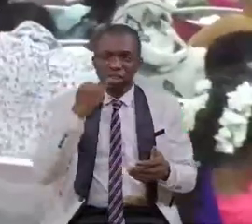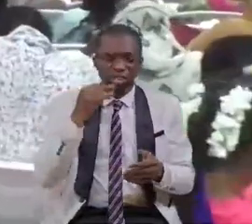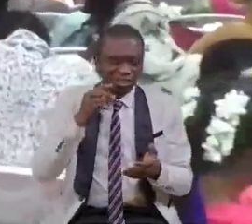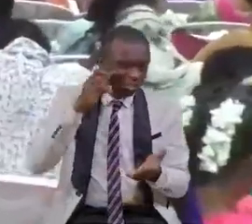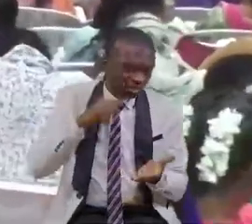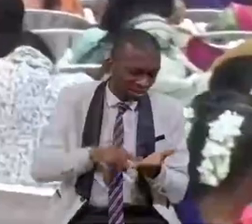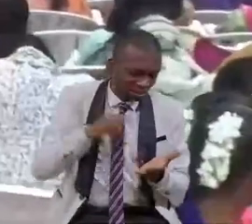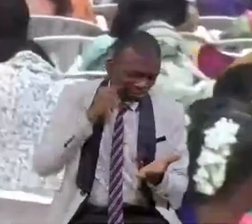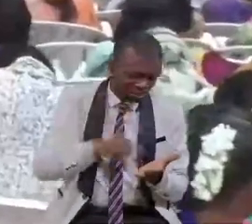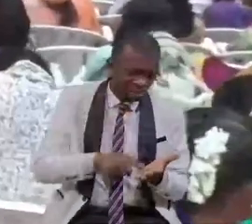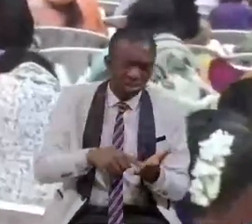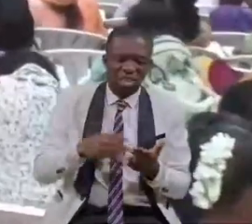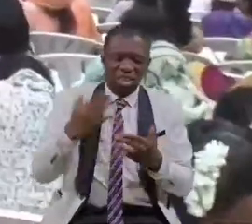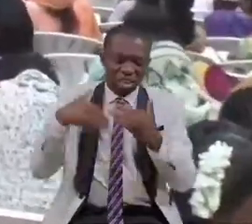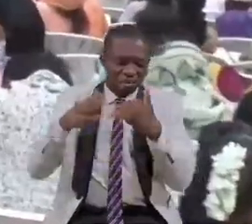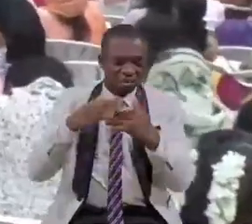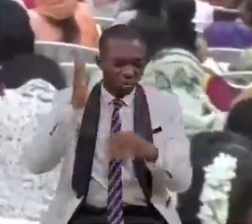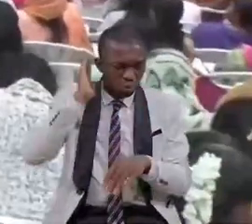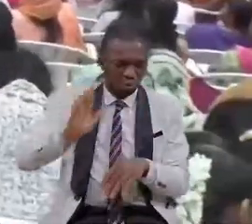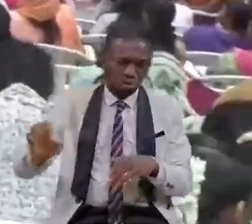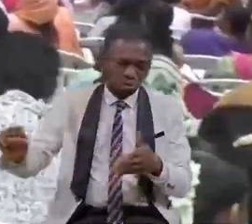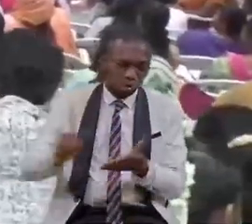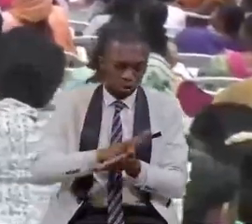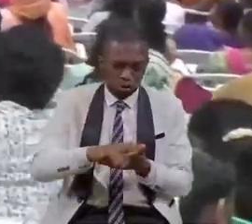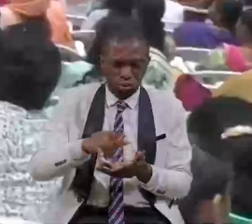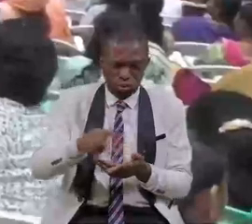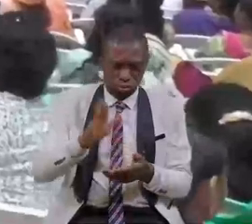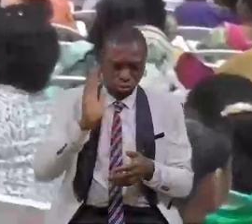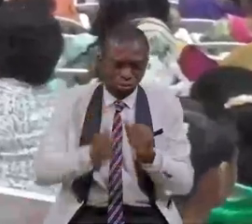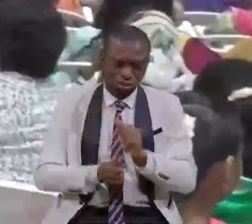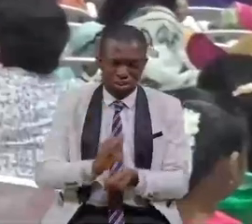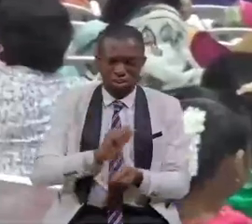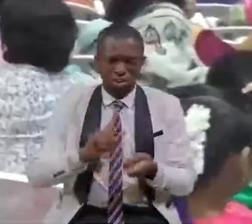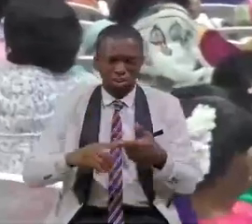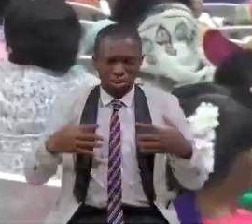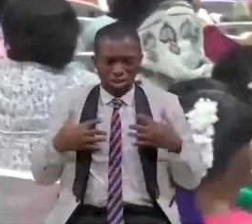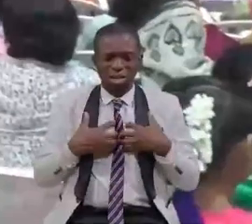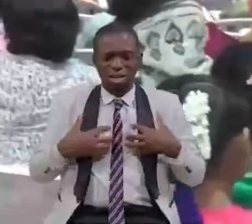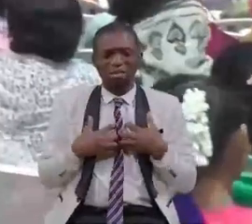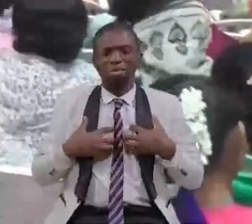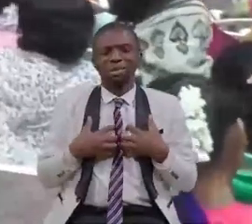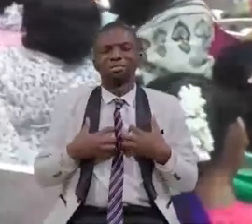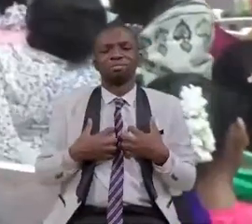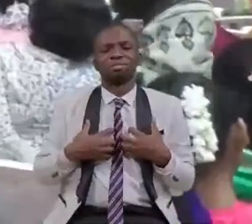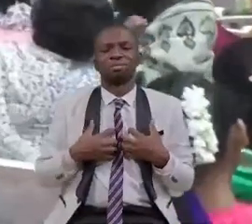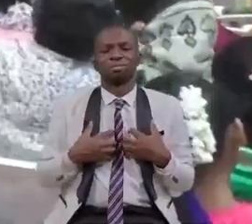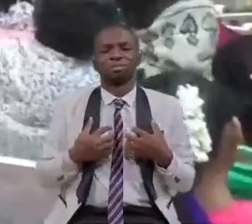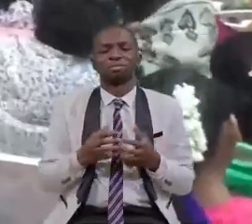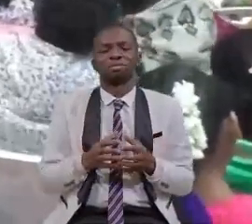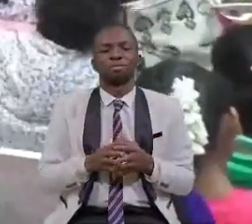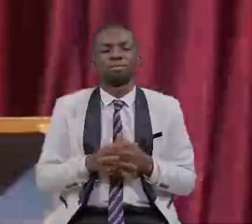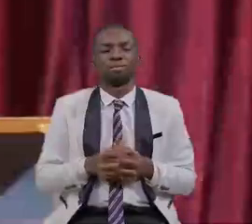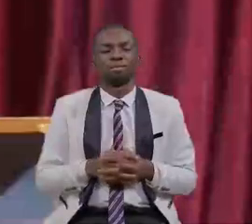Que Dieu prend rapport de tout ce qui se passe. Si tu continues de cette manière, que le jugement du ciel viendra sur toi pour te